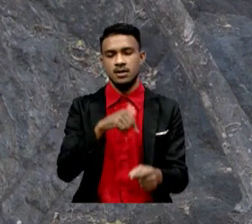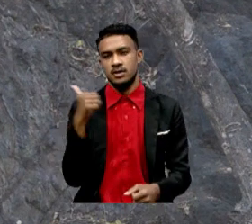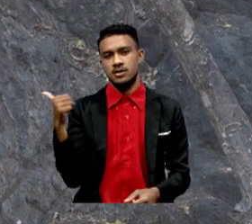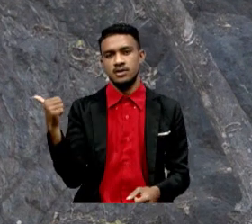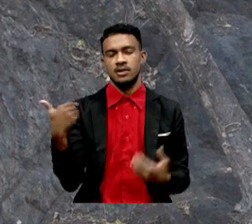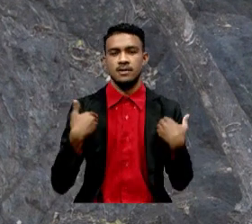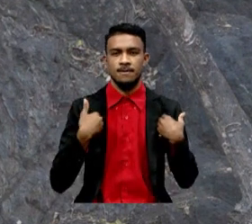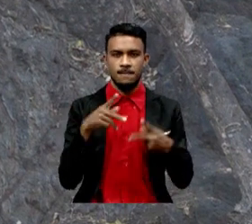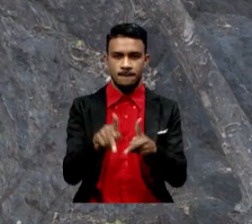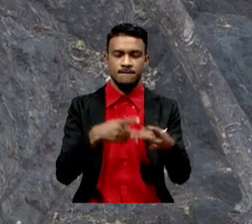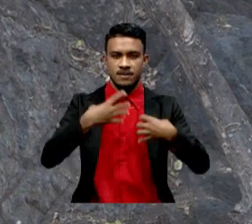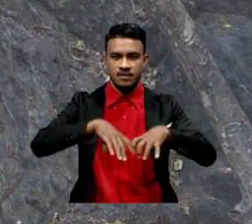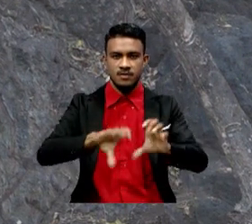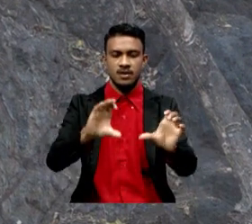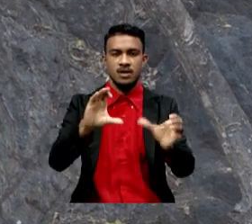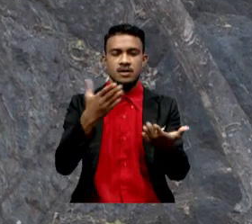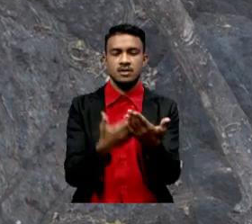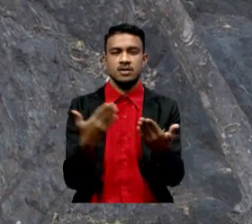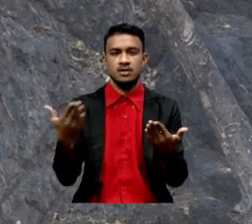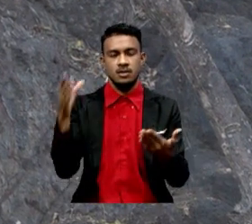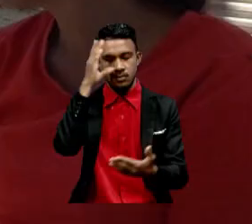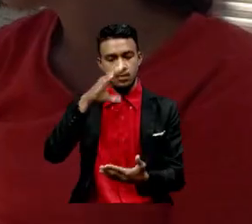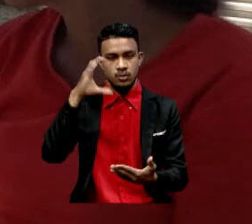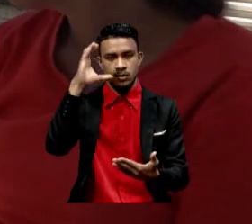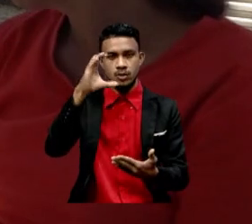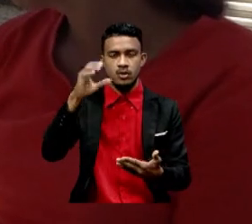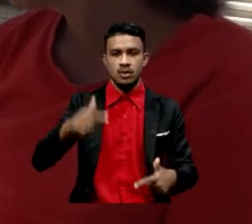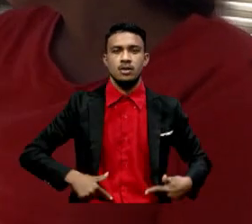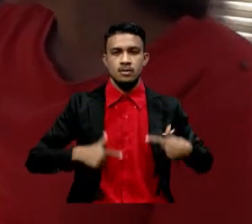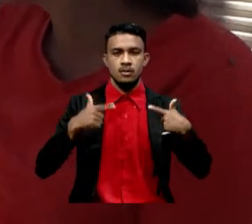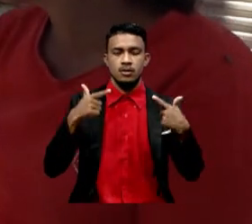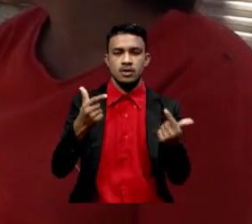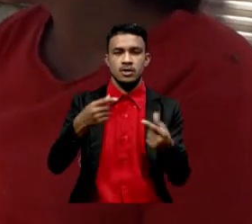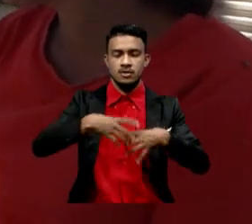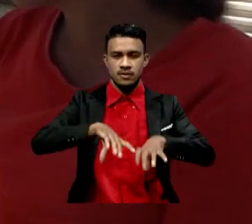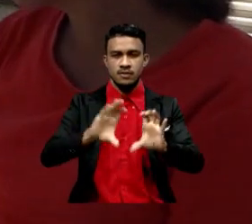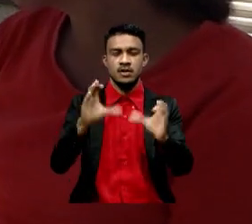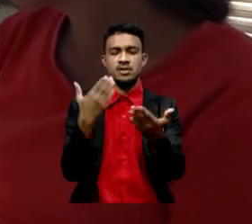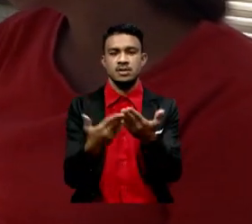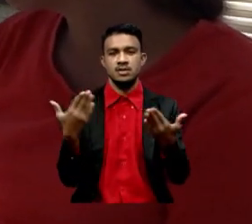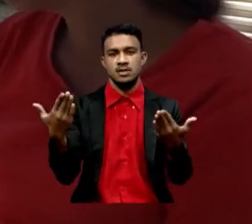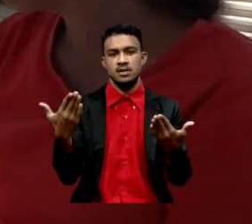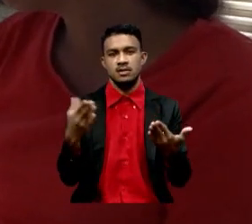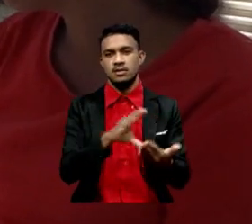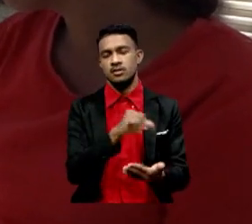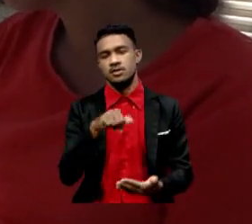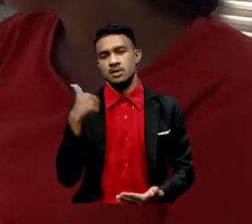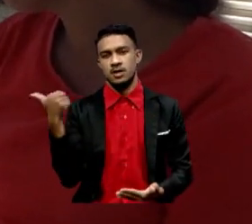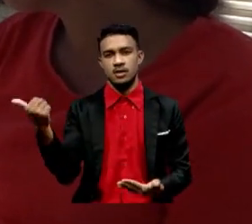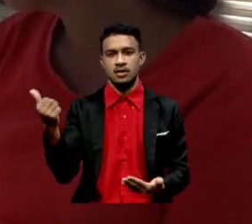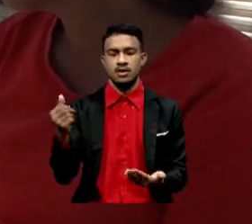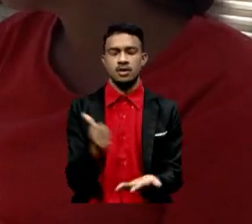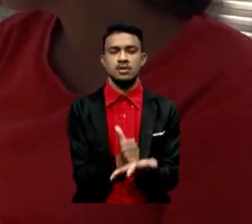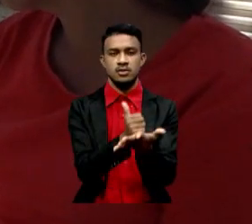iha negosiante sira nebemos buka moris iha fatin ne. Hofan sasan. Parte ida fasilita visitor